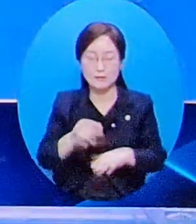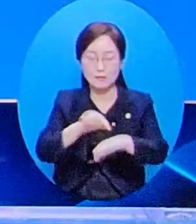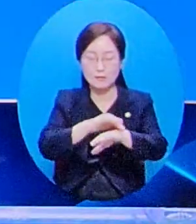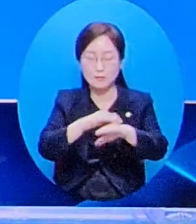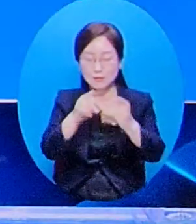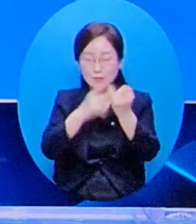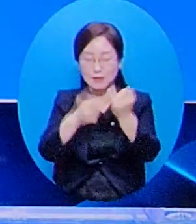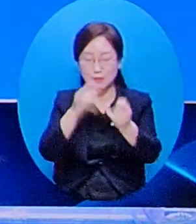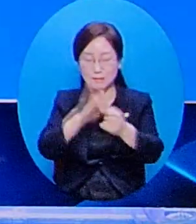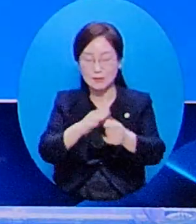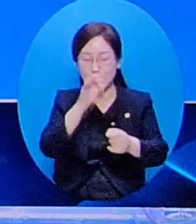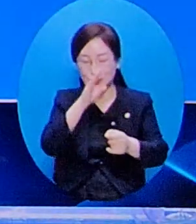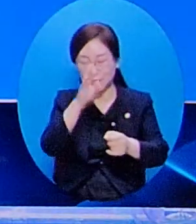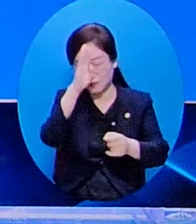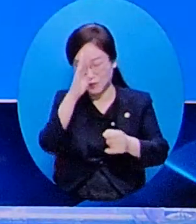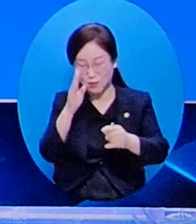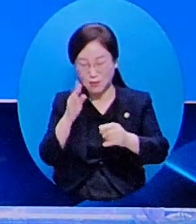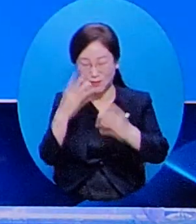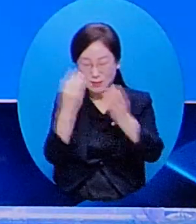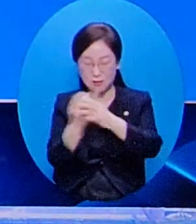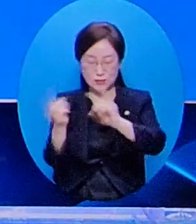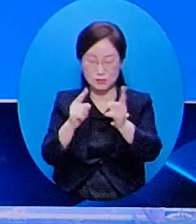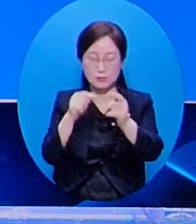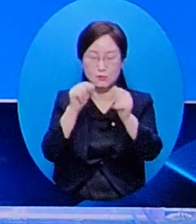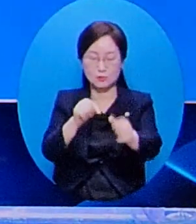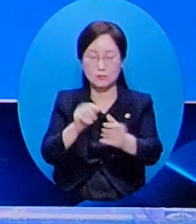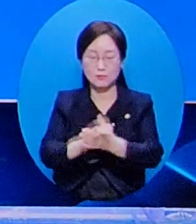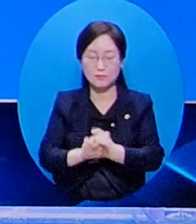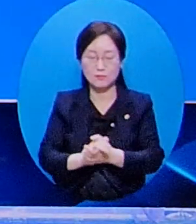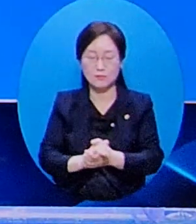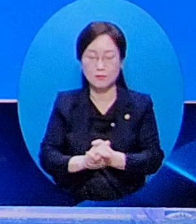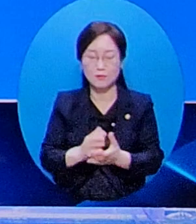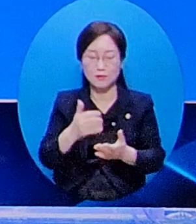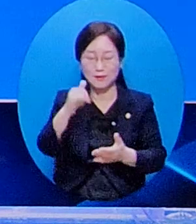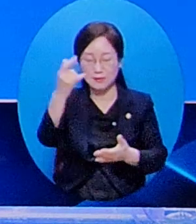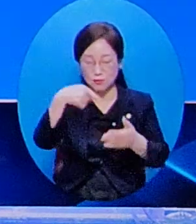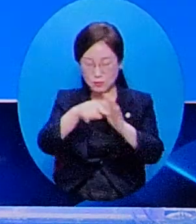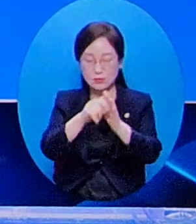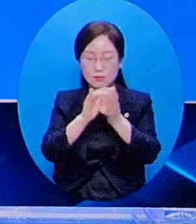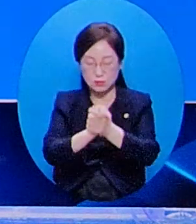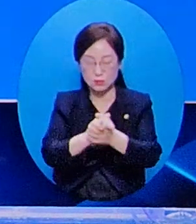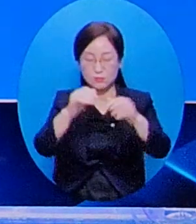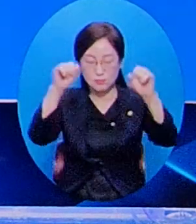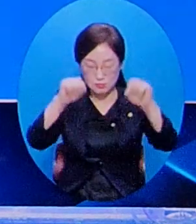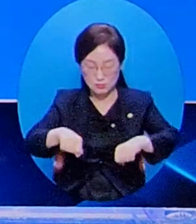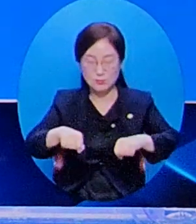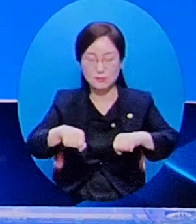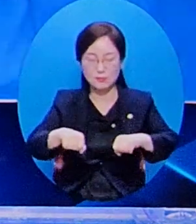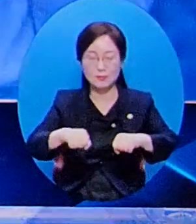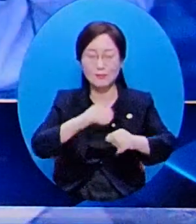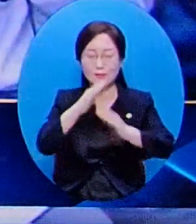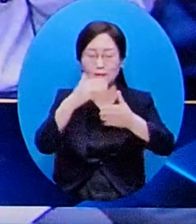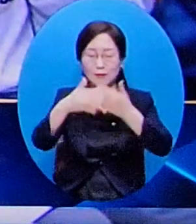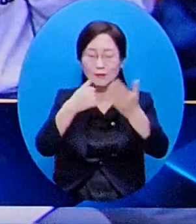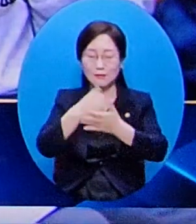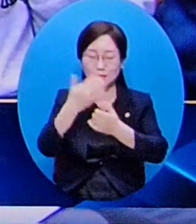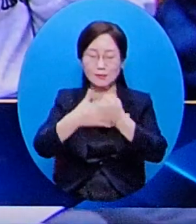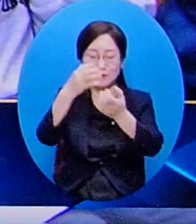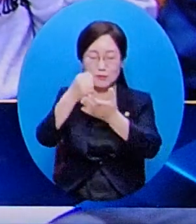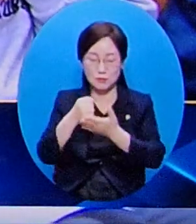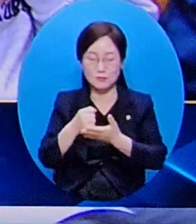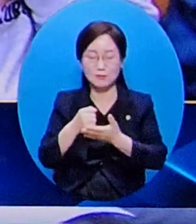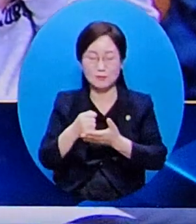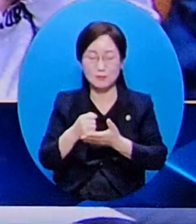피부병 난치병 불임증은 물러갈지어다. 자녀를 위한 기도가 응답될지어다. 가정에 하나님의 은혜가